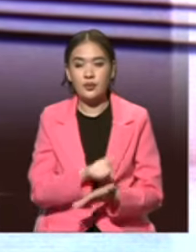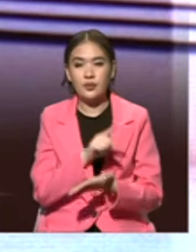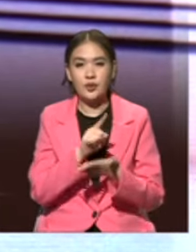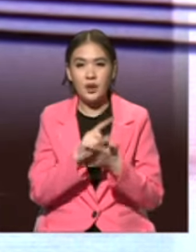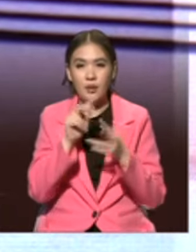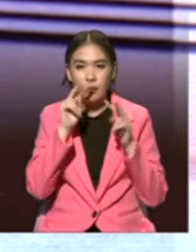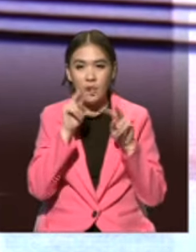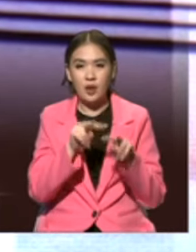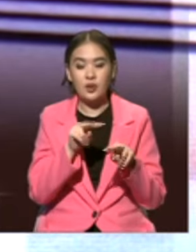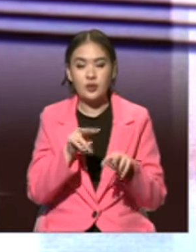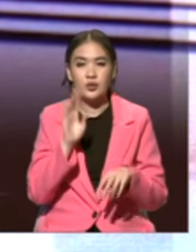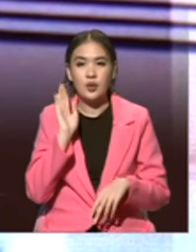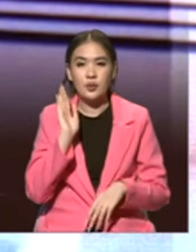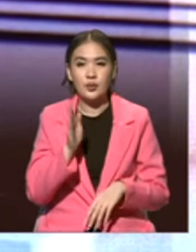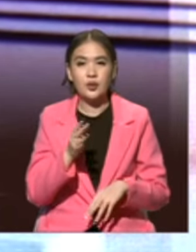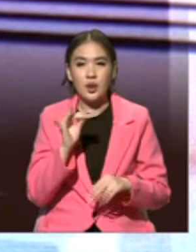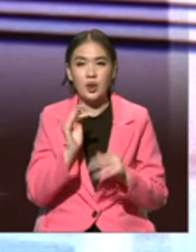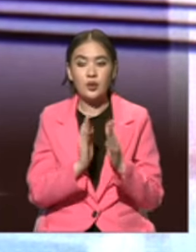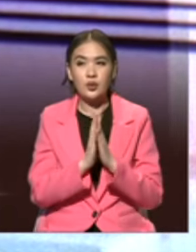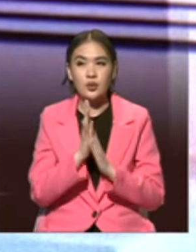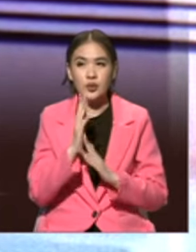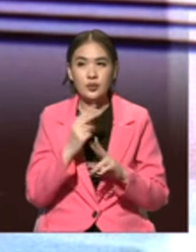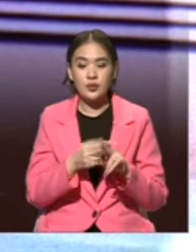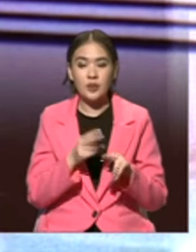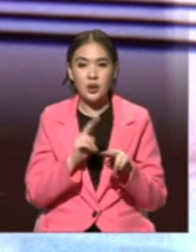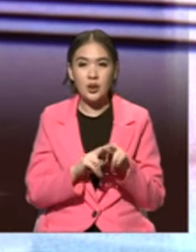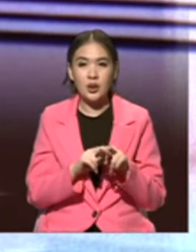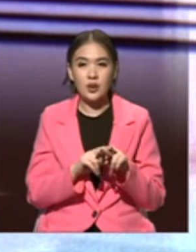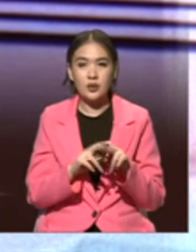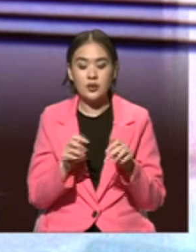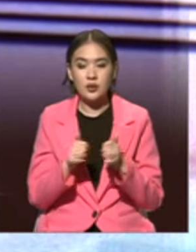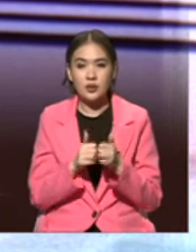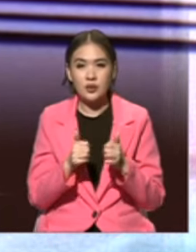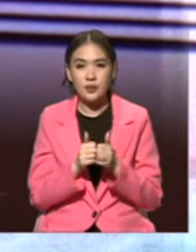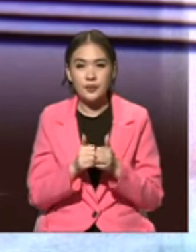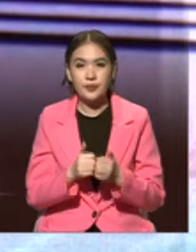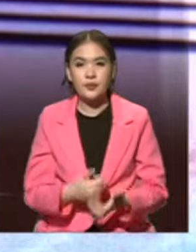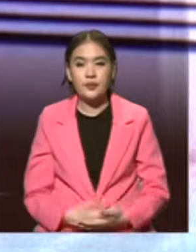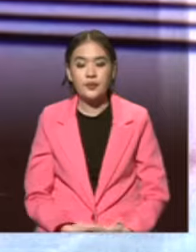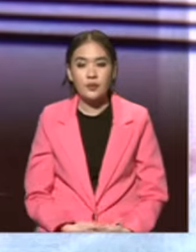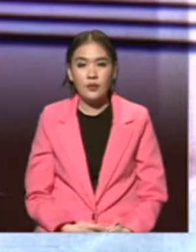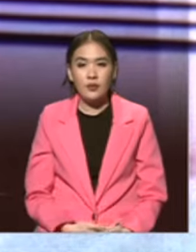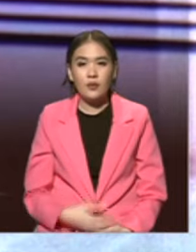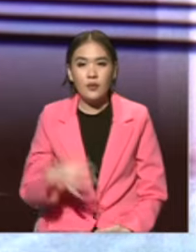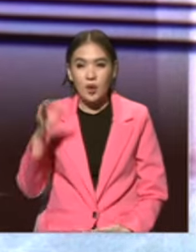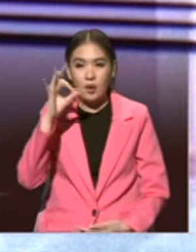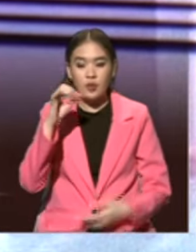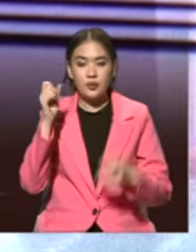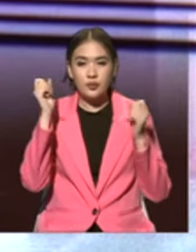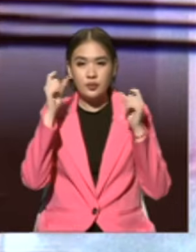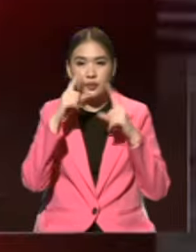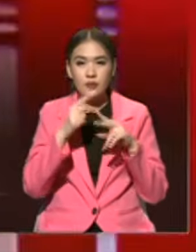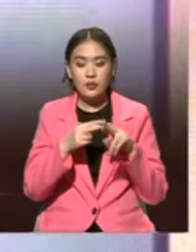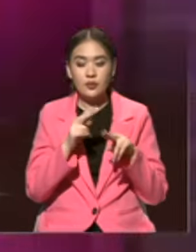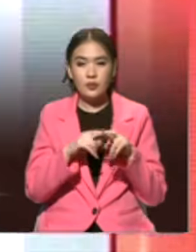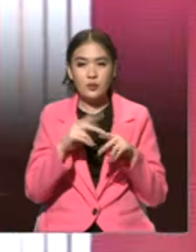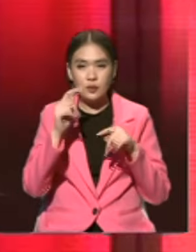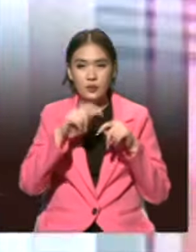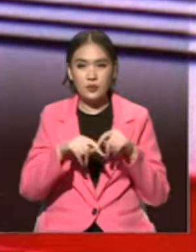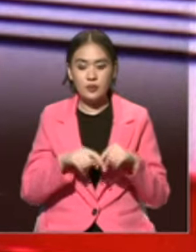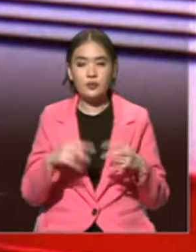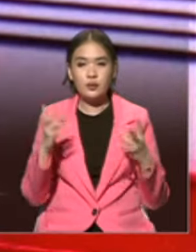бақылауымызда болады. Тағы да екінші жағын айтамын, өсімдікке де не бар ғой, зиянкестер болады, сол түрін анықтау үшін екі саладан да бару